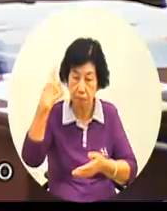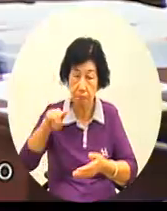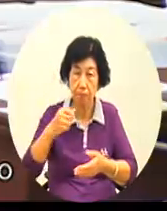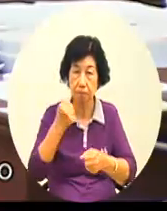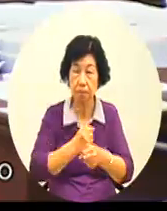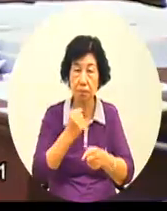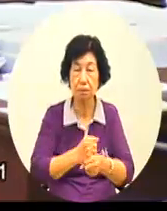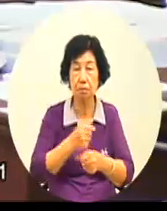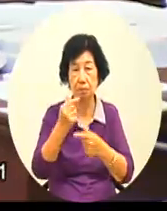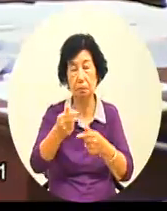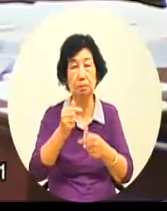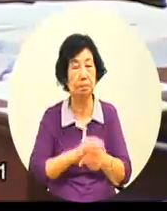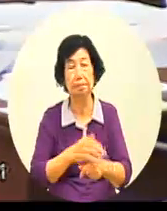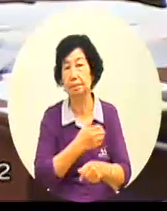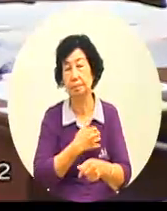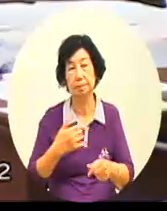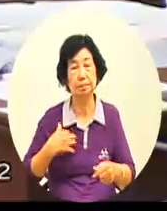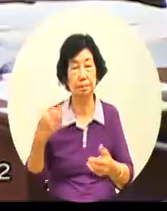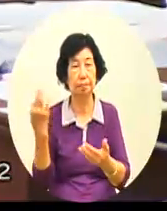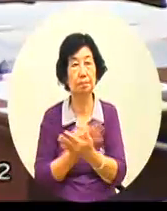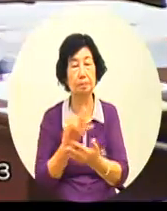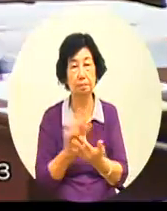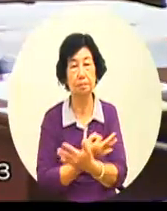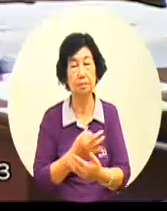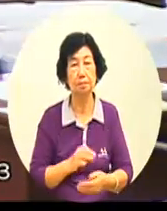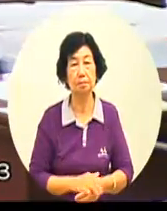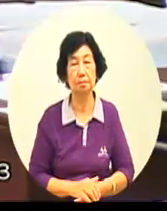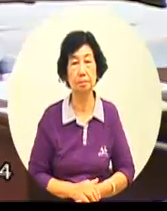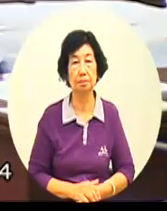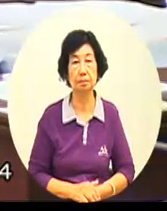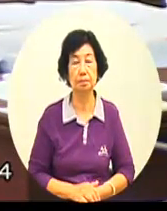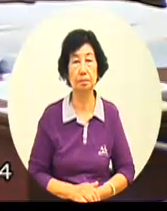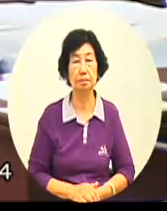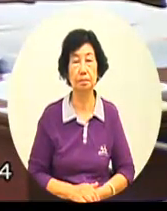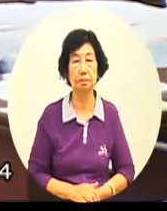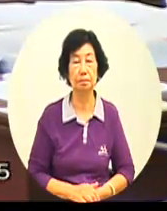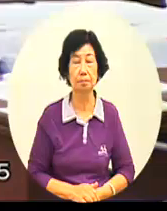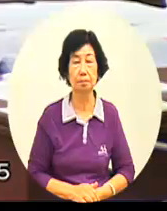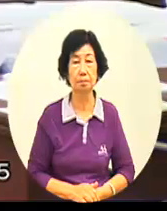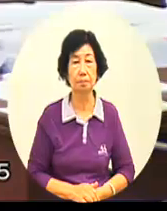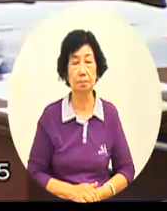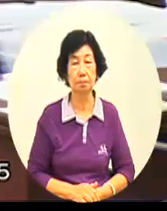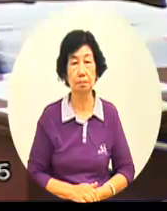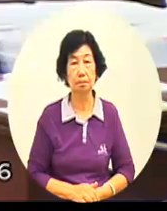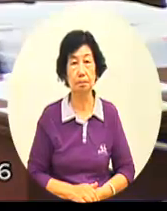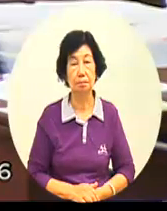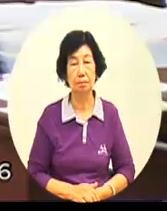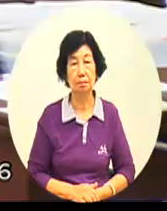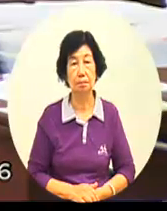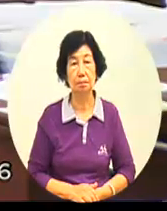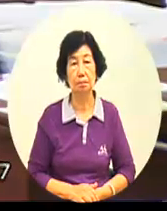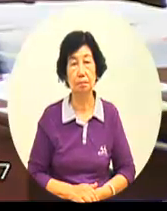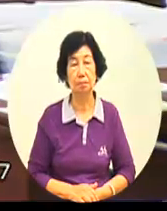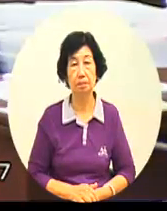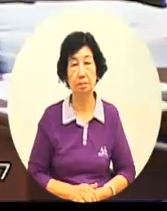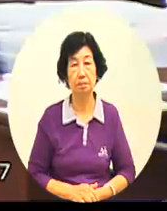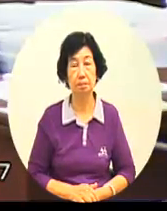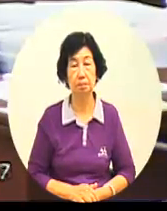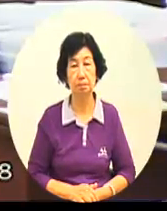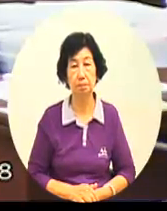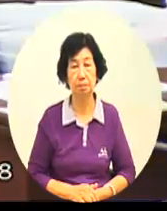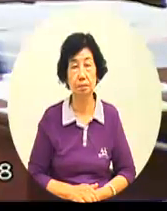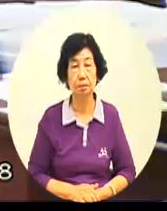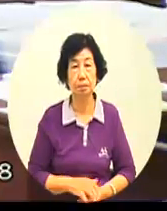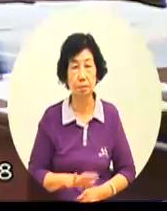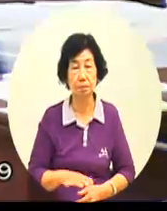成的这个能力啦齁。那我就这一点待会姚局长就答复一下，到底是不是像我接触到的民众的陈